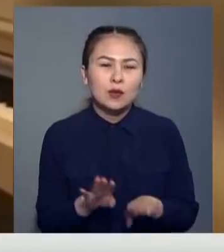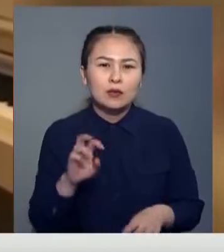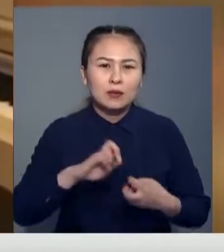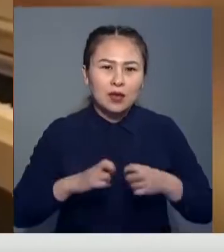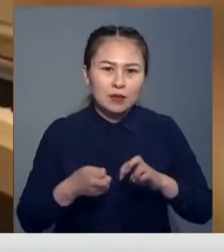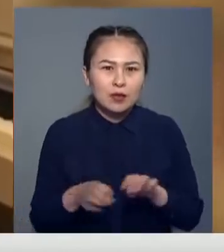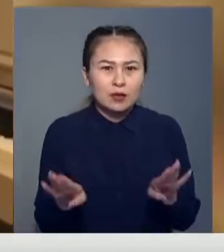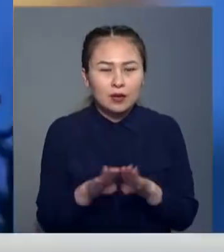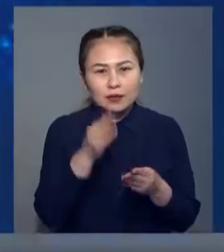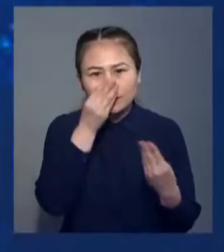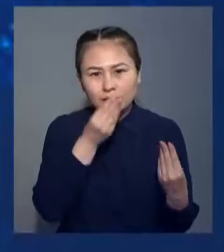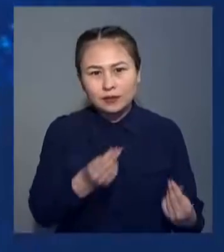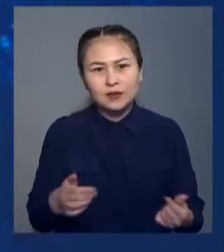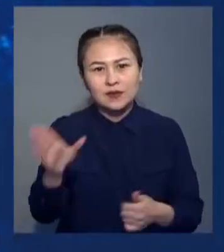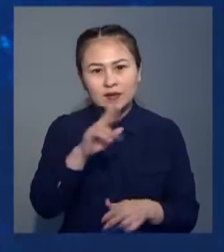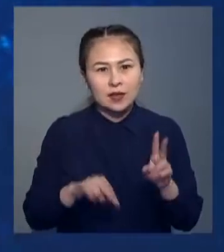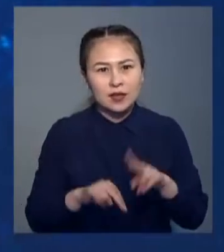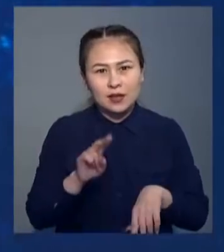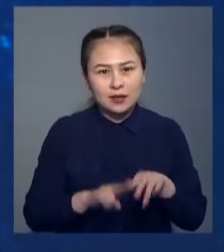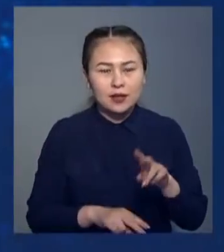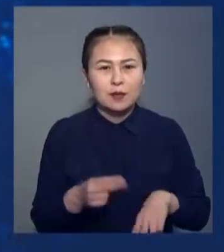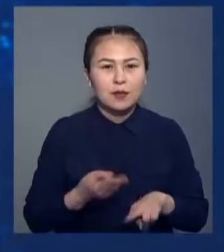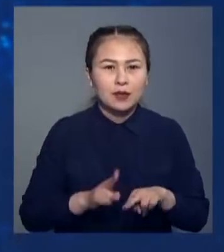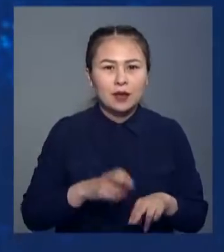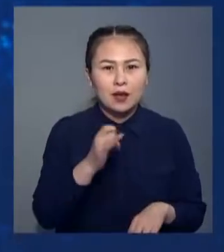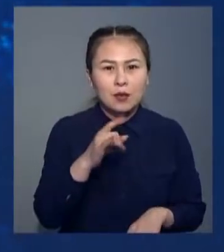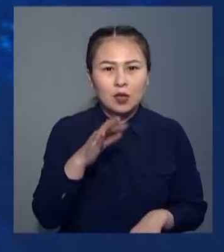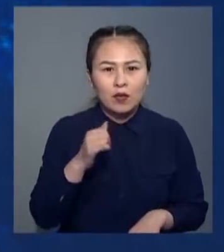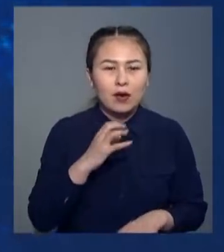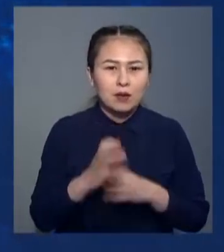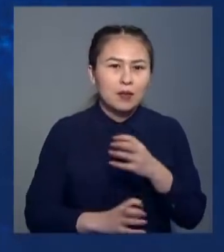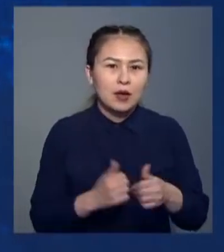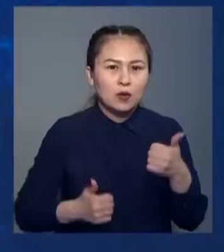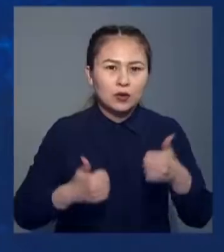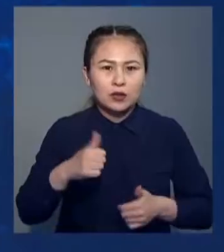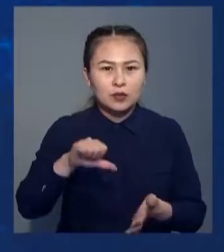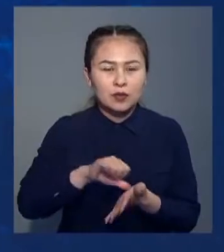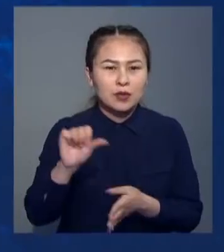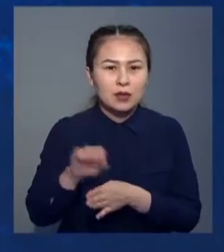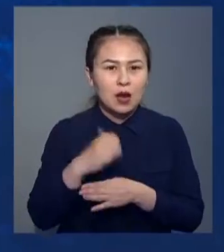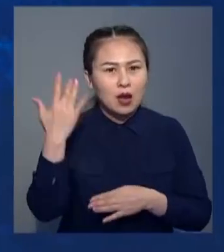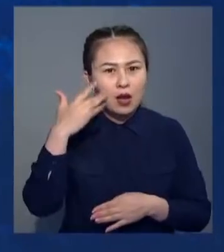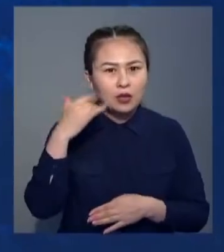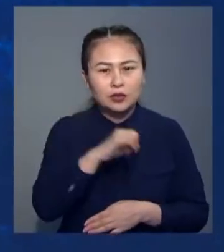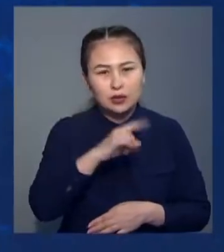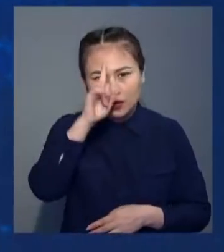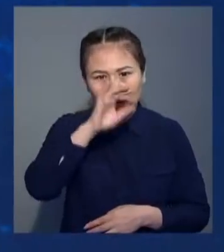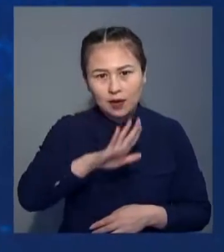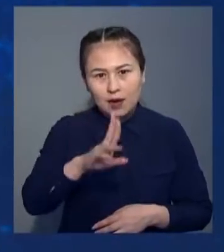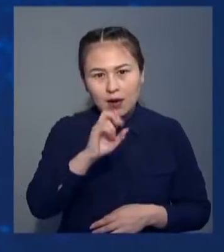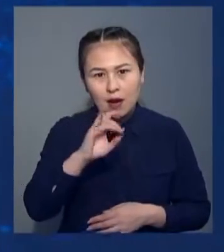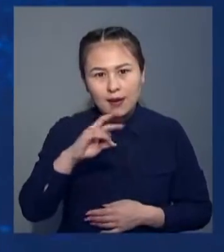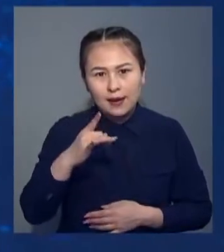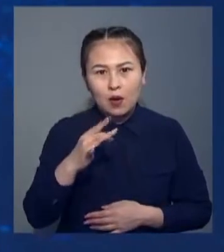сәтте тұрғындардың көңіл күйін көтергеніне қуанышты. Айта кетейік, Аида Ахметова халықаралық байқаулардың жеңімпазы. Ол ақштың